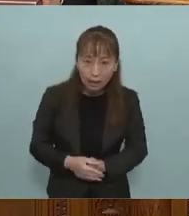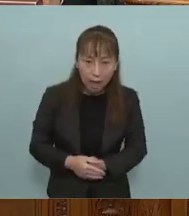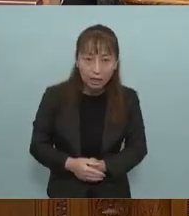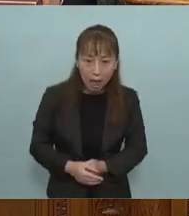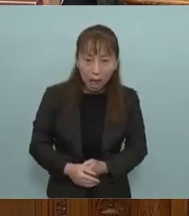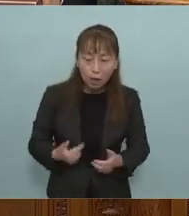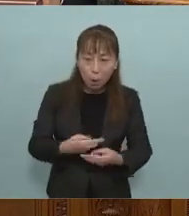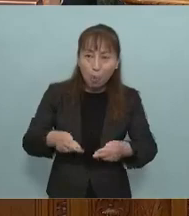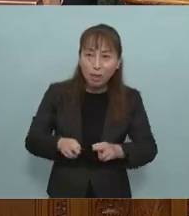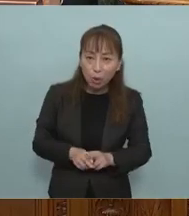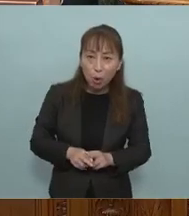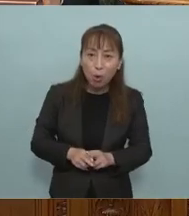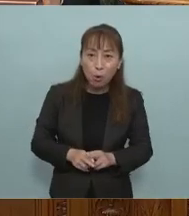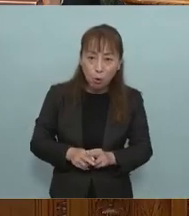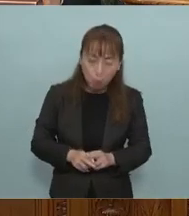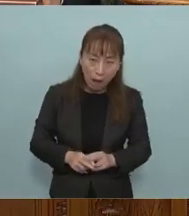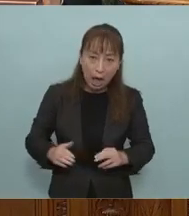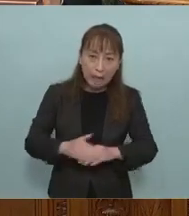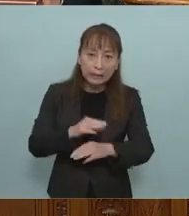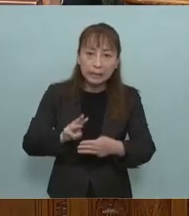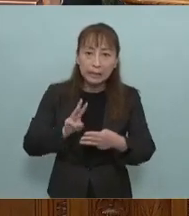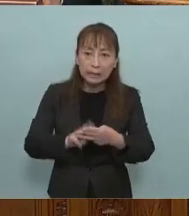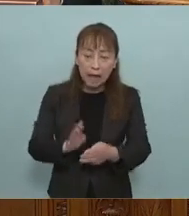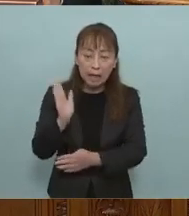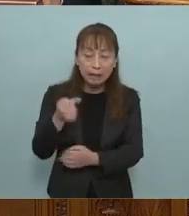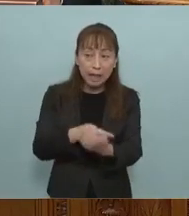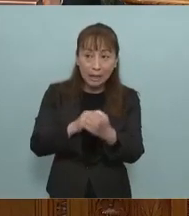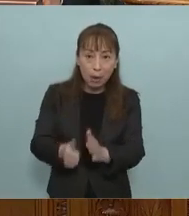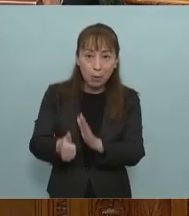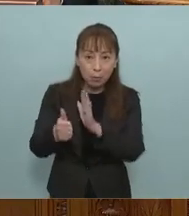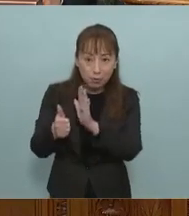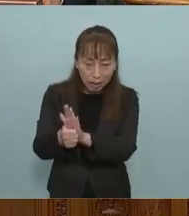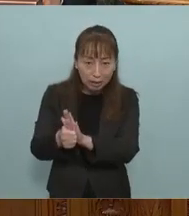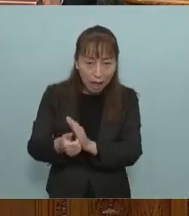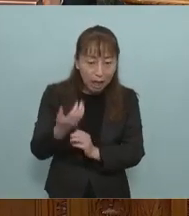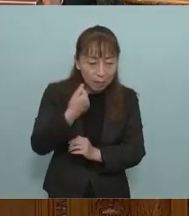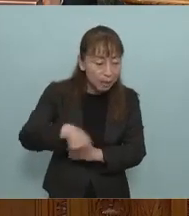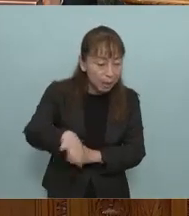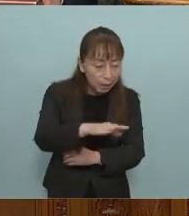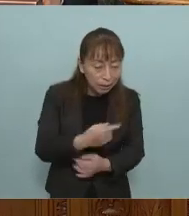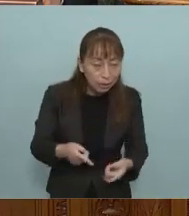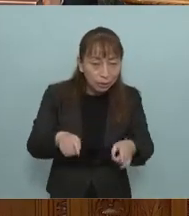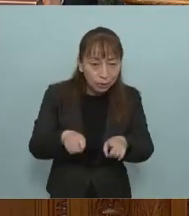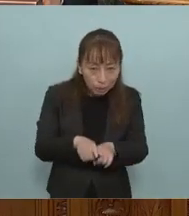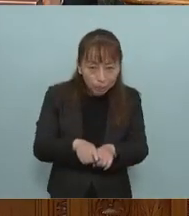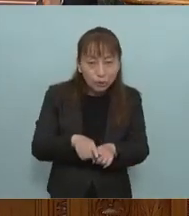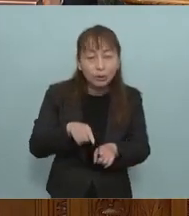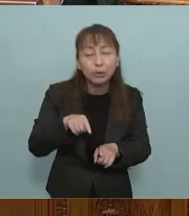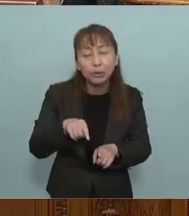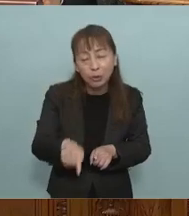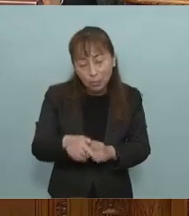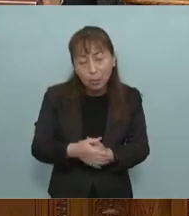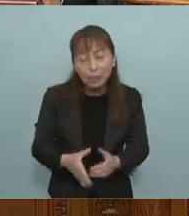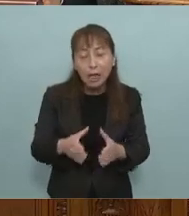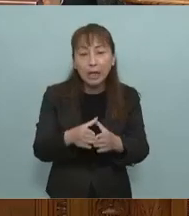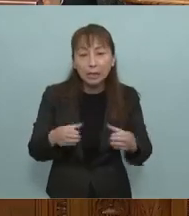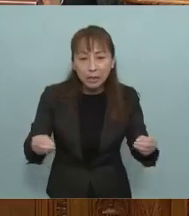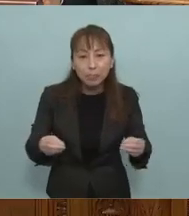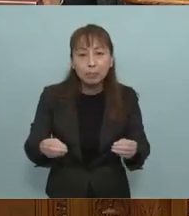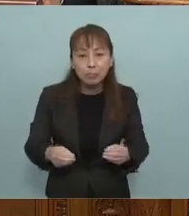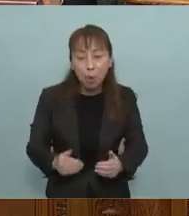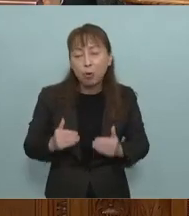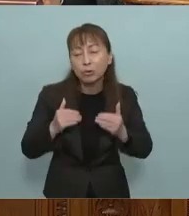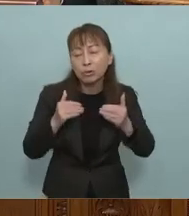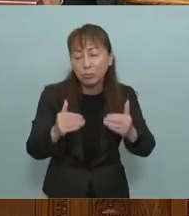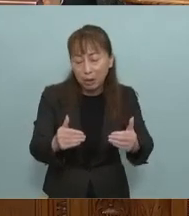続き岸田政権を全力で支え、大衆と共に党の立党精神を胸に、日本を前へ進